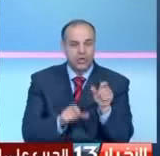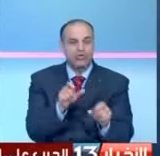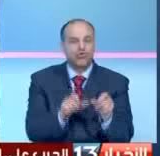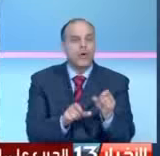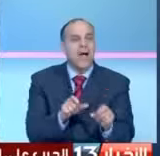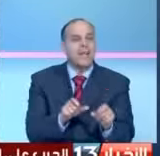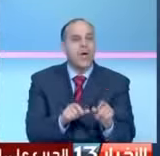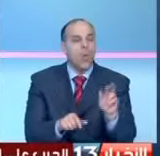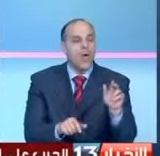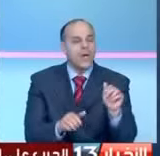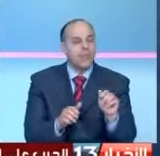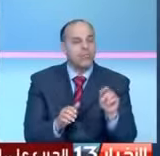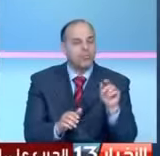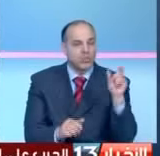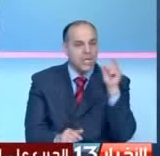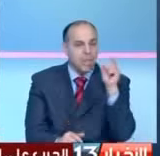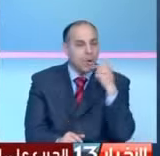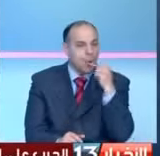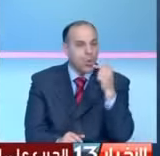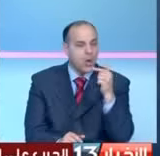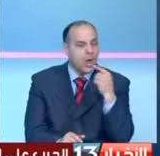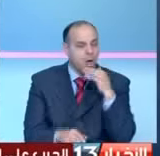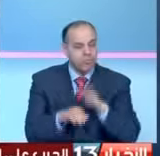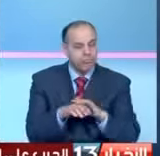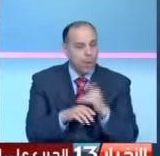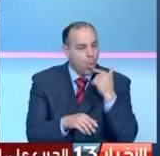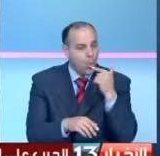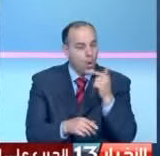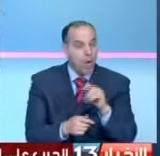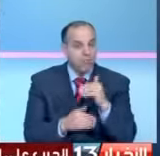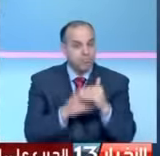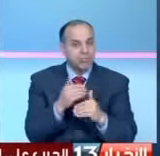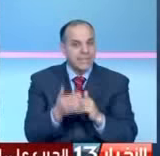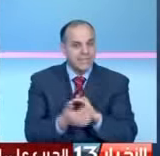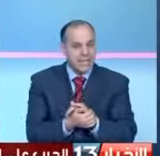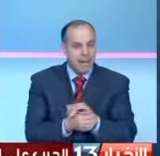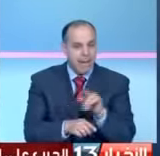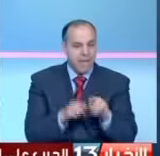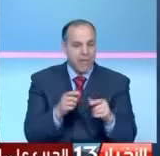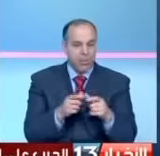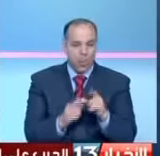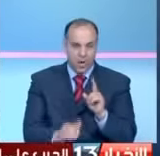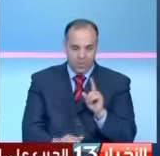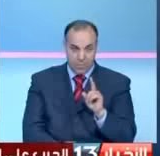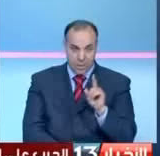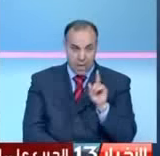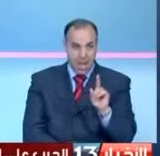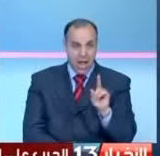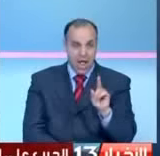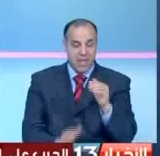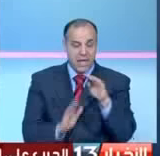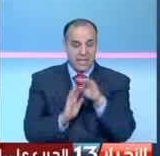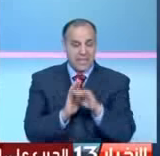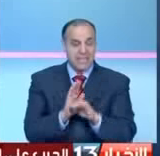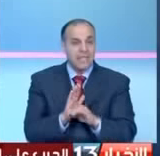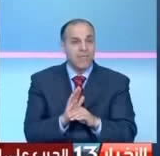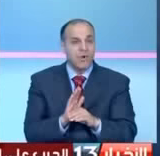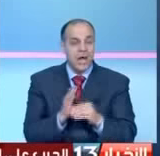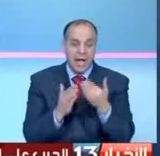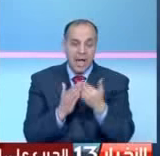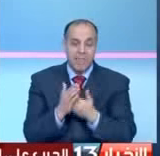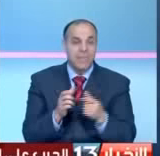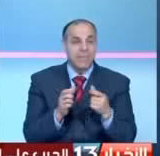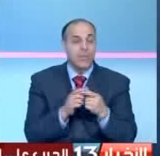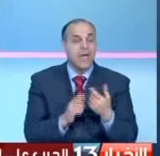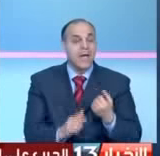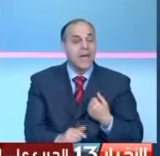الإخوان المسلمين والقول لمستشار ترامب تطورت بشكل سلمي في بعض الدول، ما يجعل تصنيفها ضمن قائمة